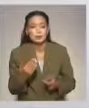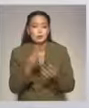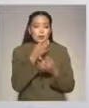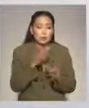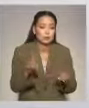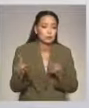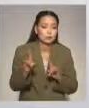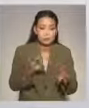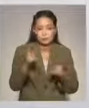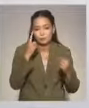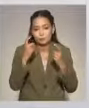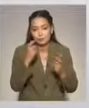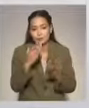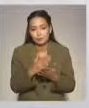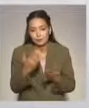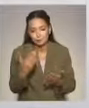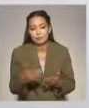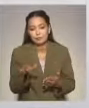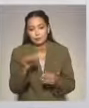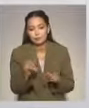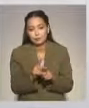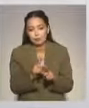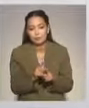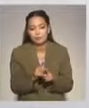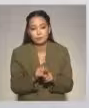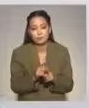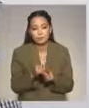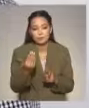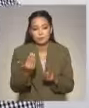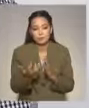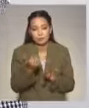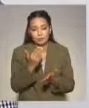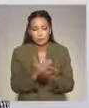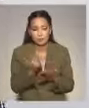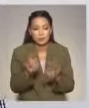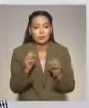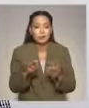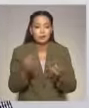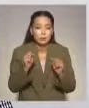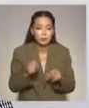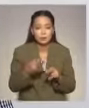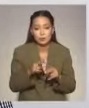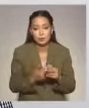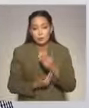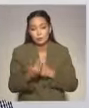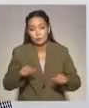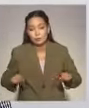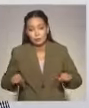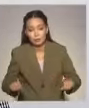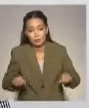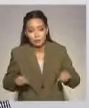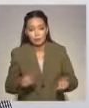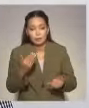тугисте жарнамалаймыз. Елестетіңізші, бір адам түн ортасында бір жерін сындырып алды. Оны үйге қалай апаруға болады? Сондықтан мүгедектер арбасын, балдақтарды,